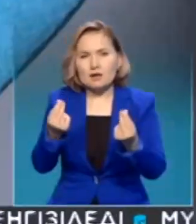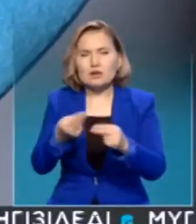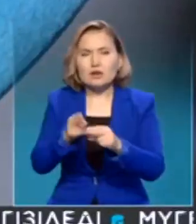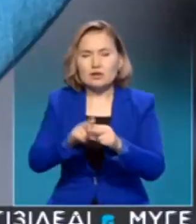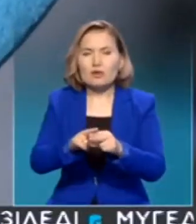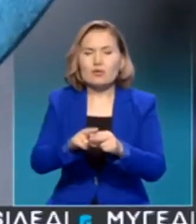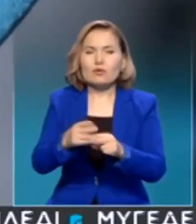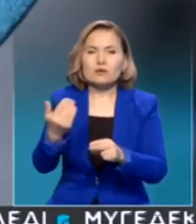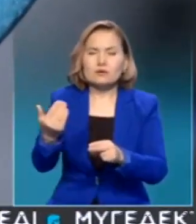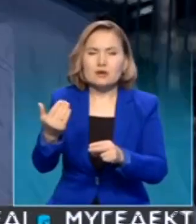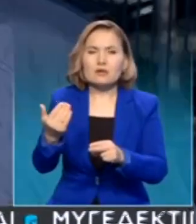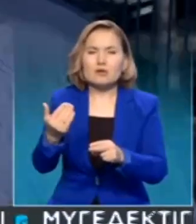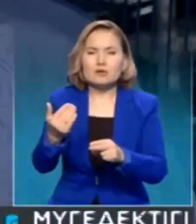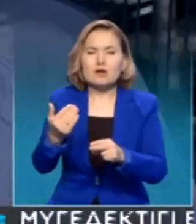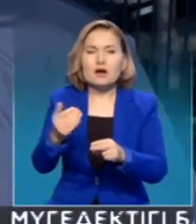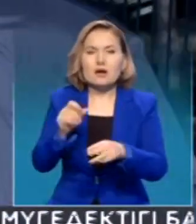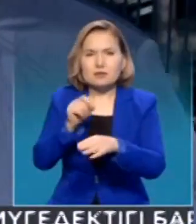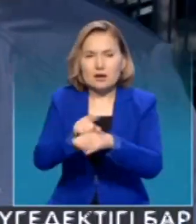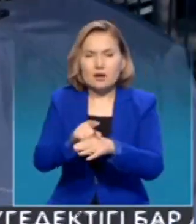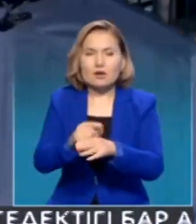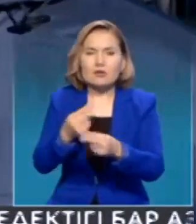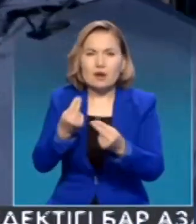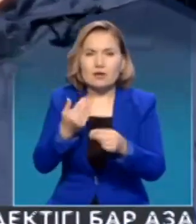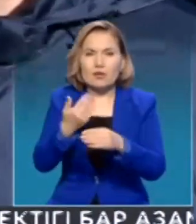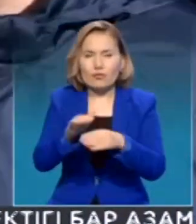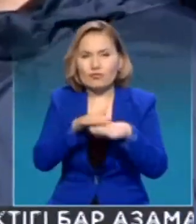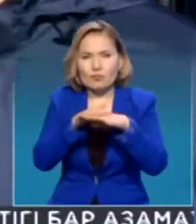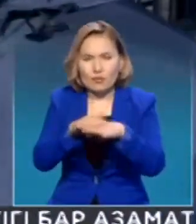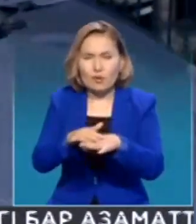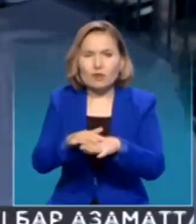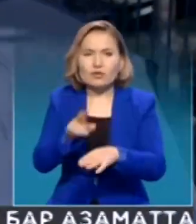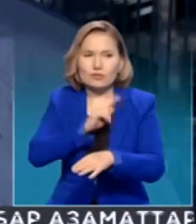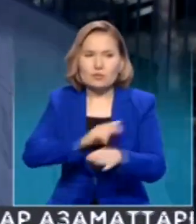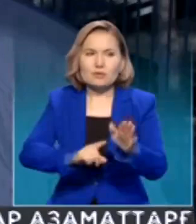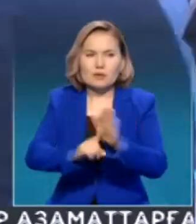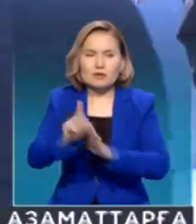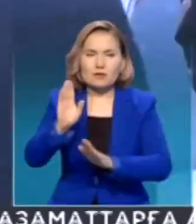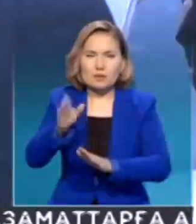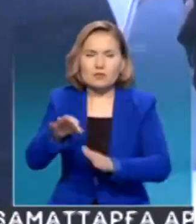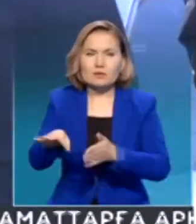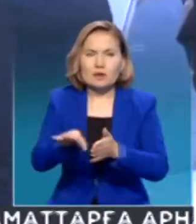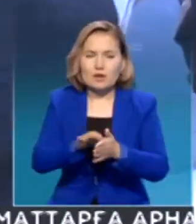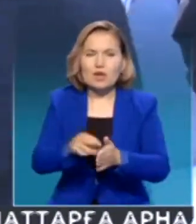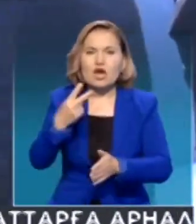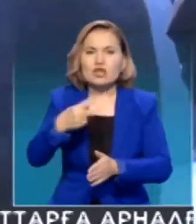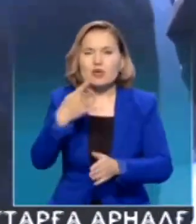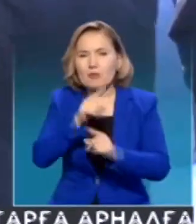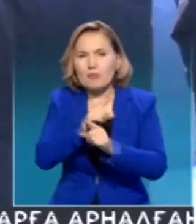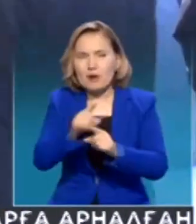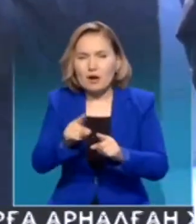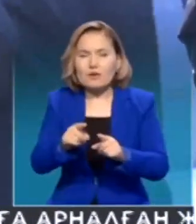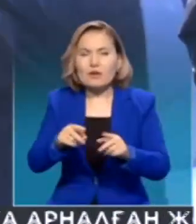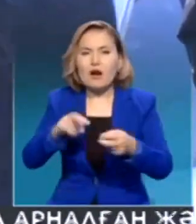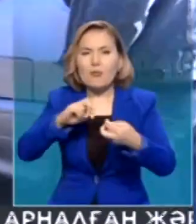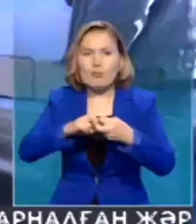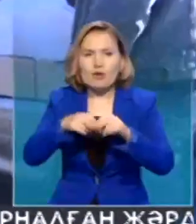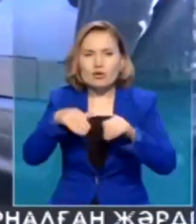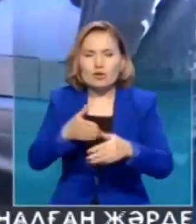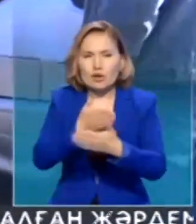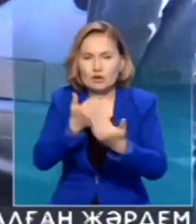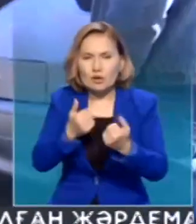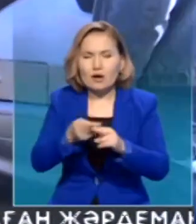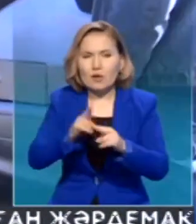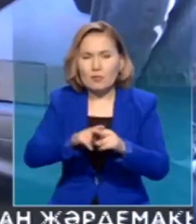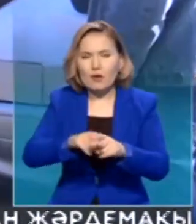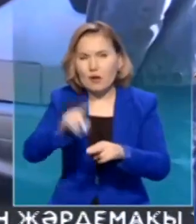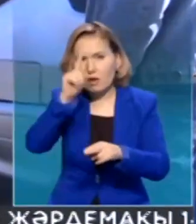бердік Минэкономикаға. Қаражат бөлінсімен жұмыс бастаймыз сразу. 25 жылдан бері шешілмеген мәселе осылайша бір